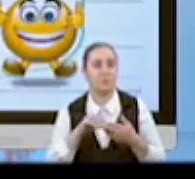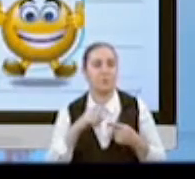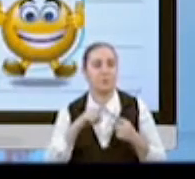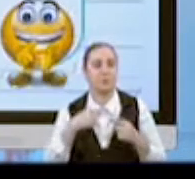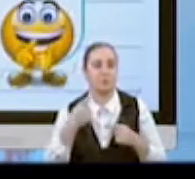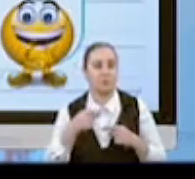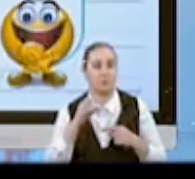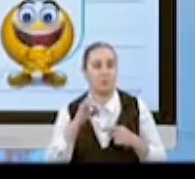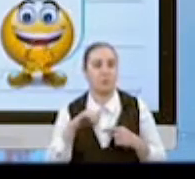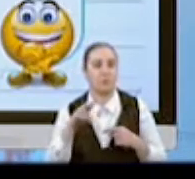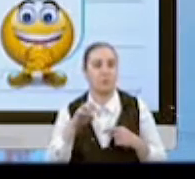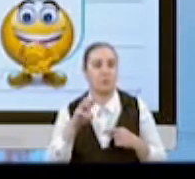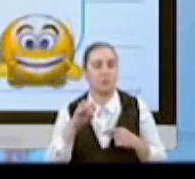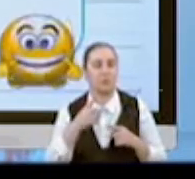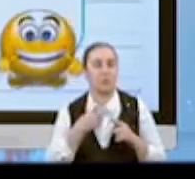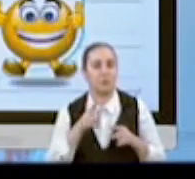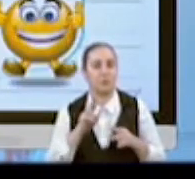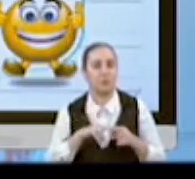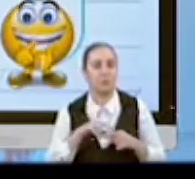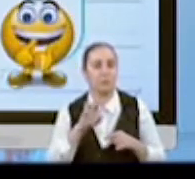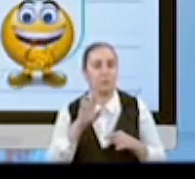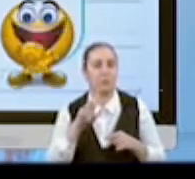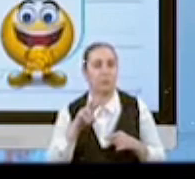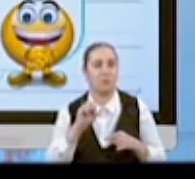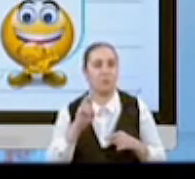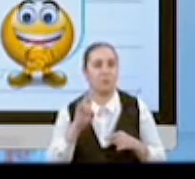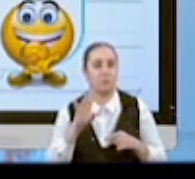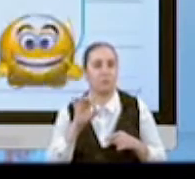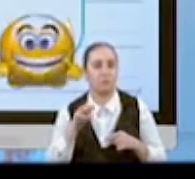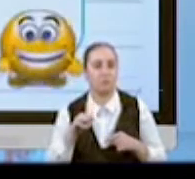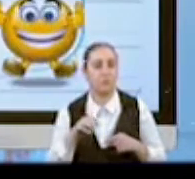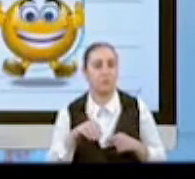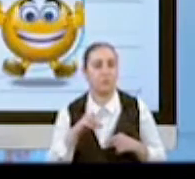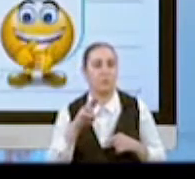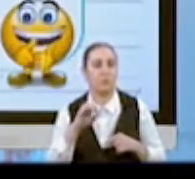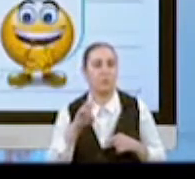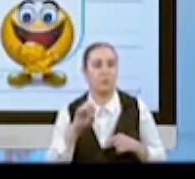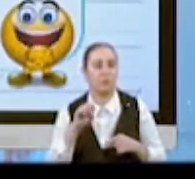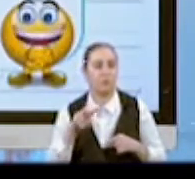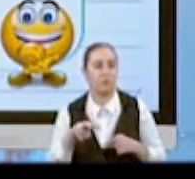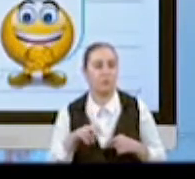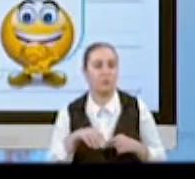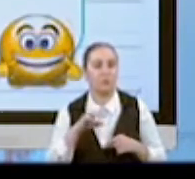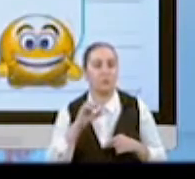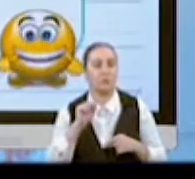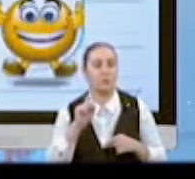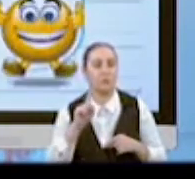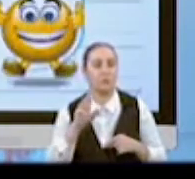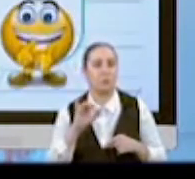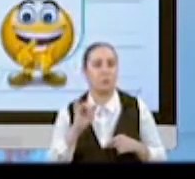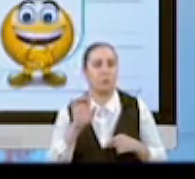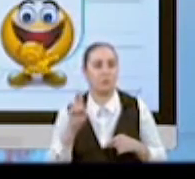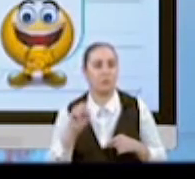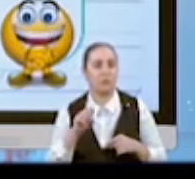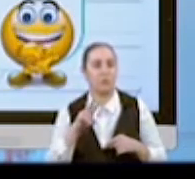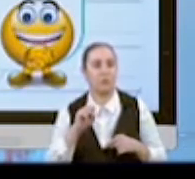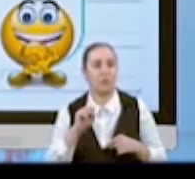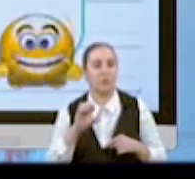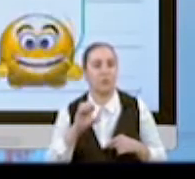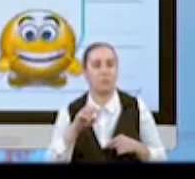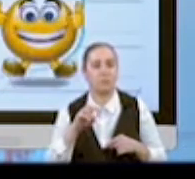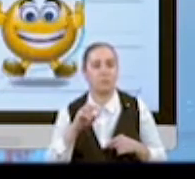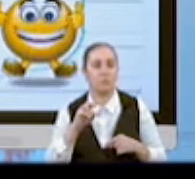следующие предметы. Это блокнот, пенал, азбука,